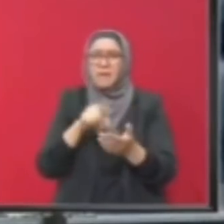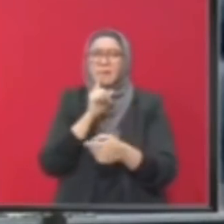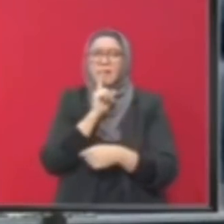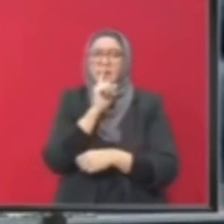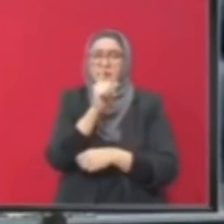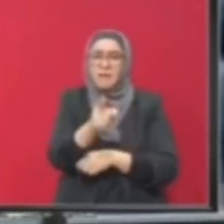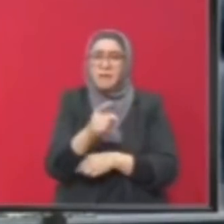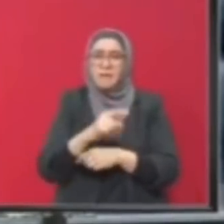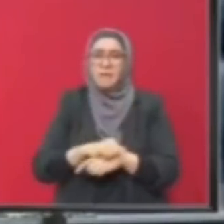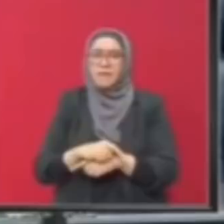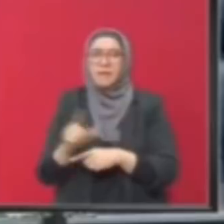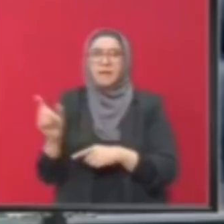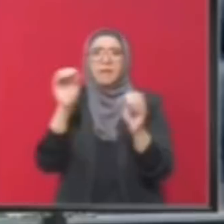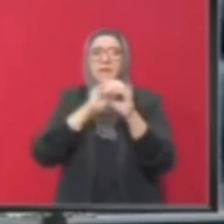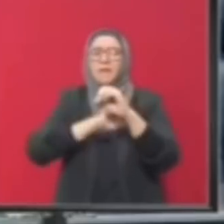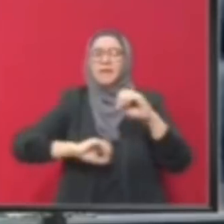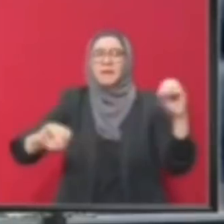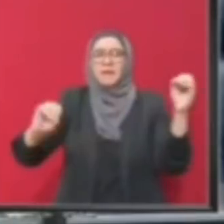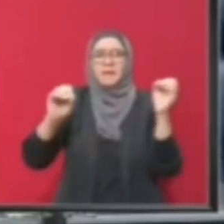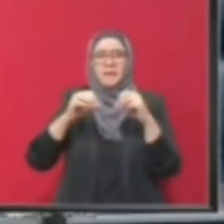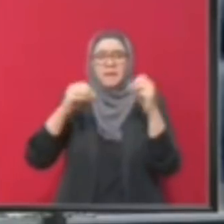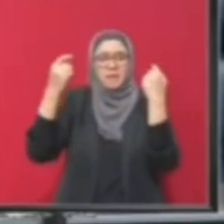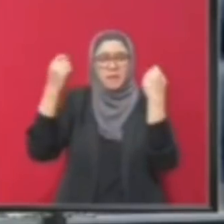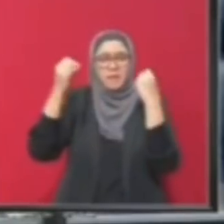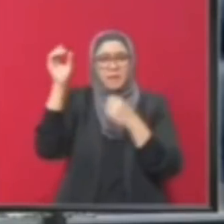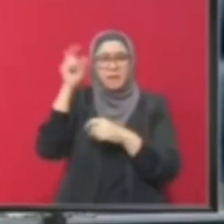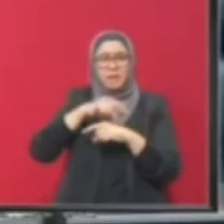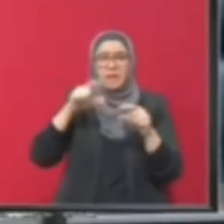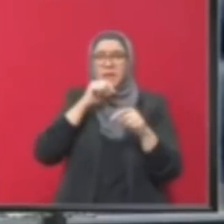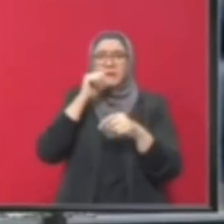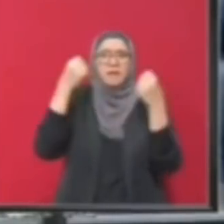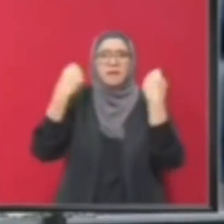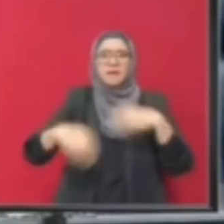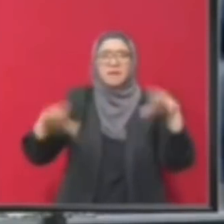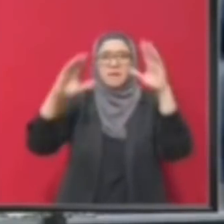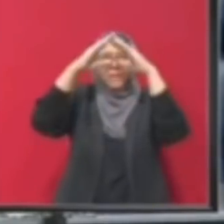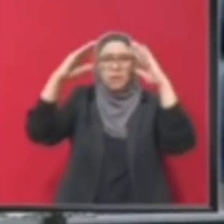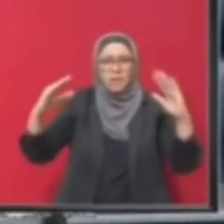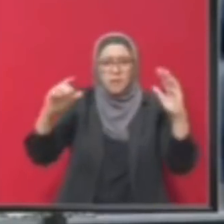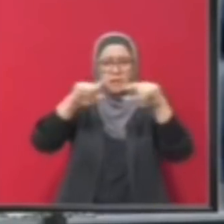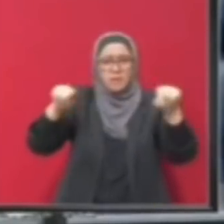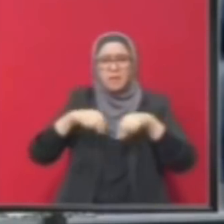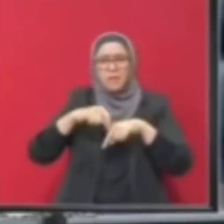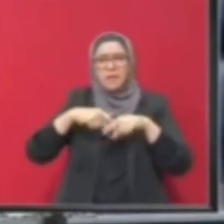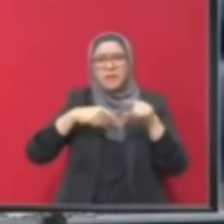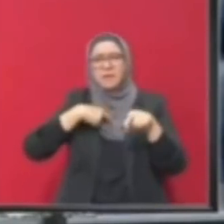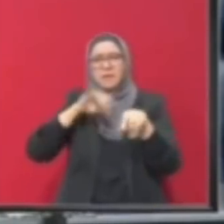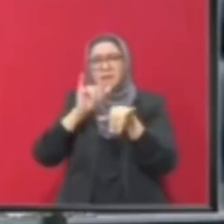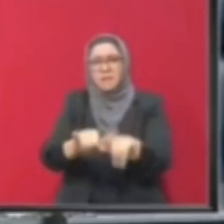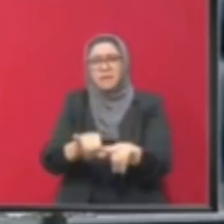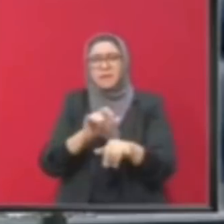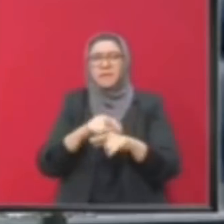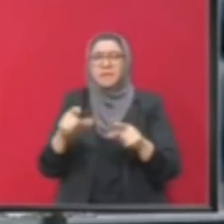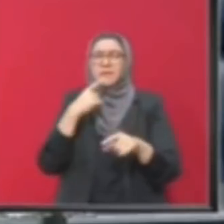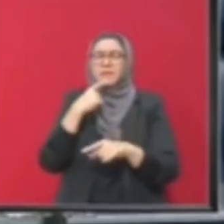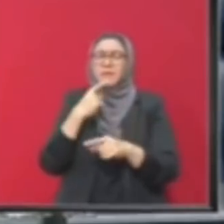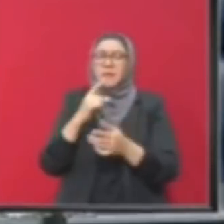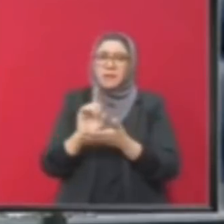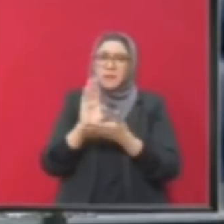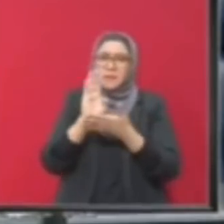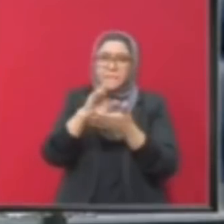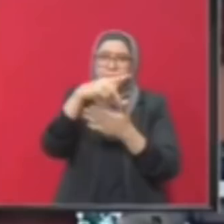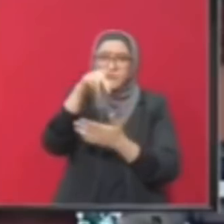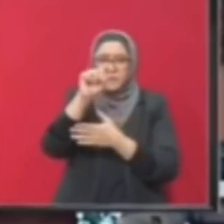tidak hilang tempat berteduh. Ketiga, bantuan kepada peniaga PKS harus ditambah baik. Program subsidi